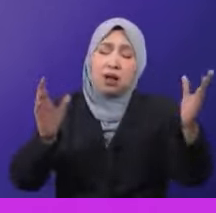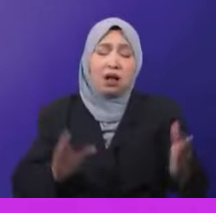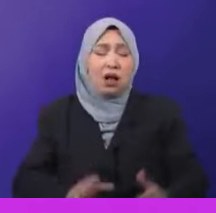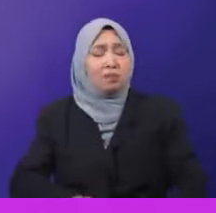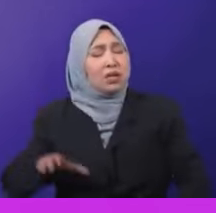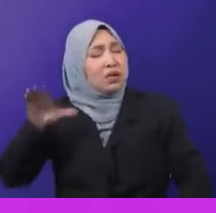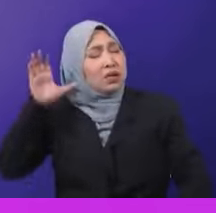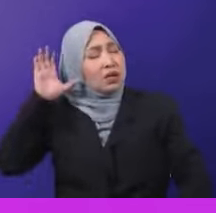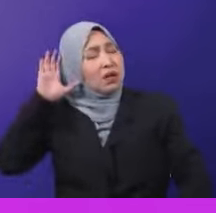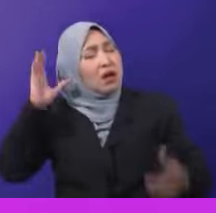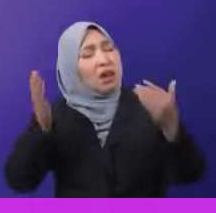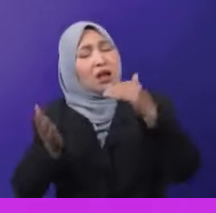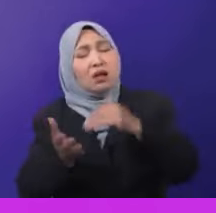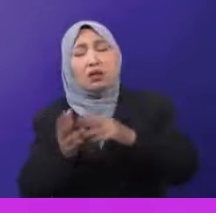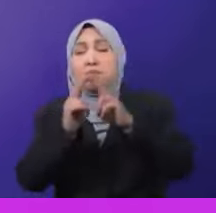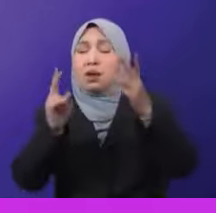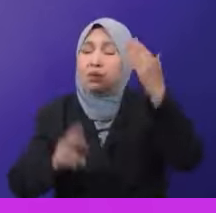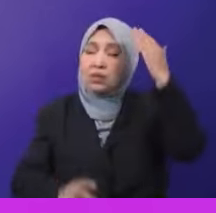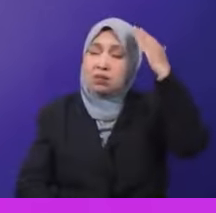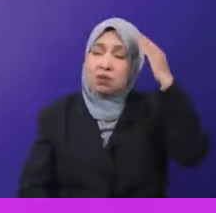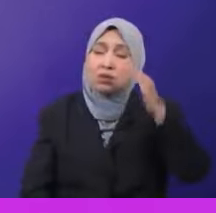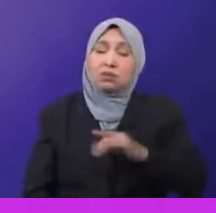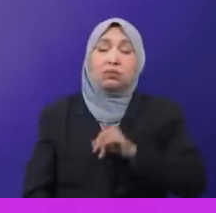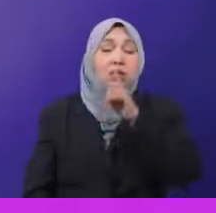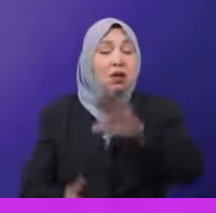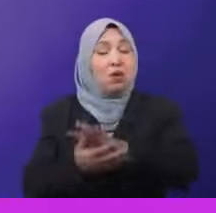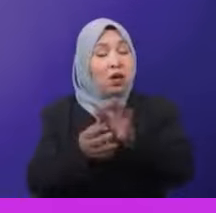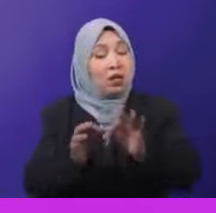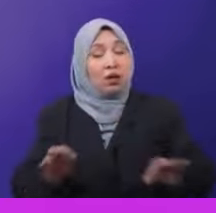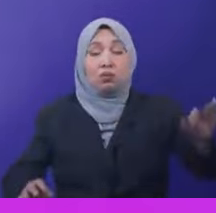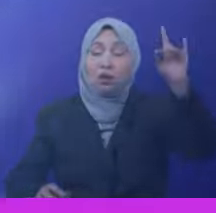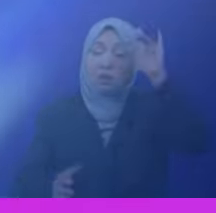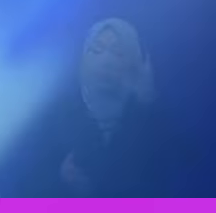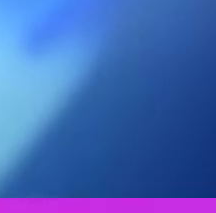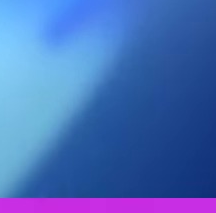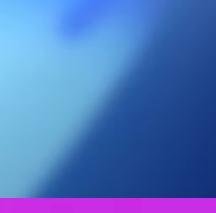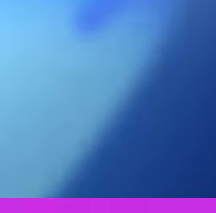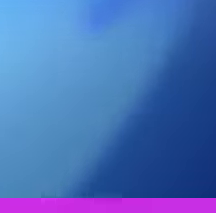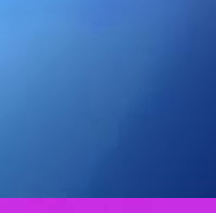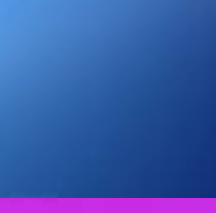صدق الله العظيم.